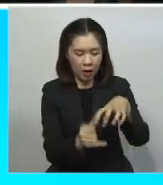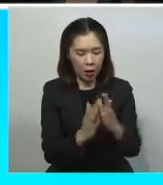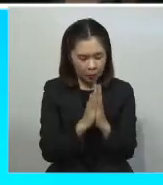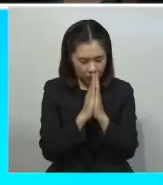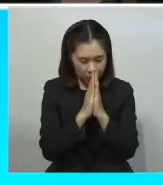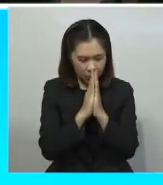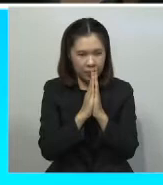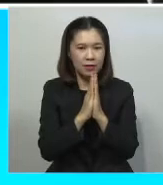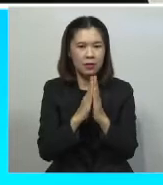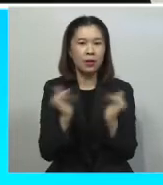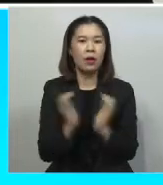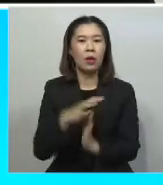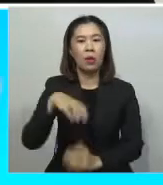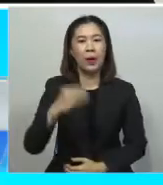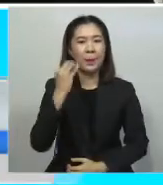ไร่ก็ไปบ่อย